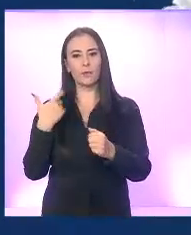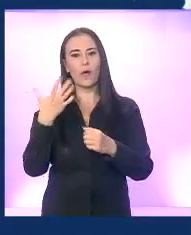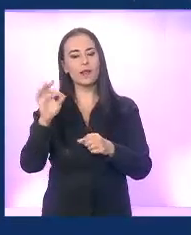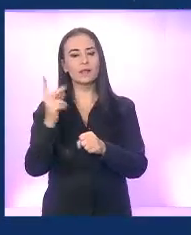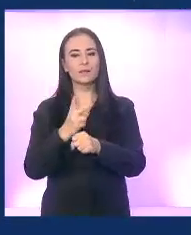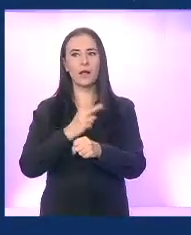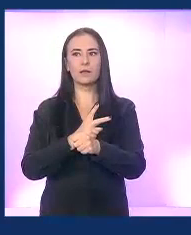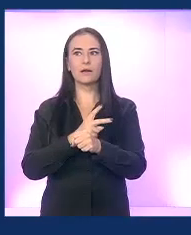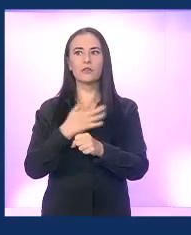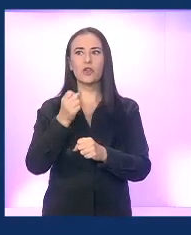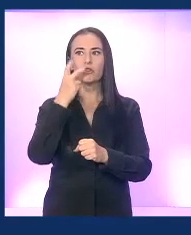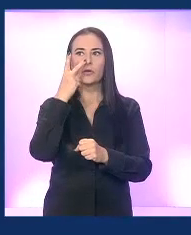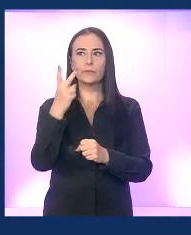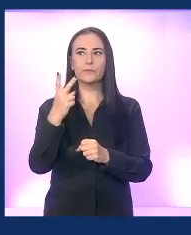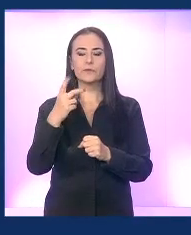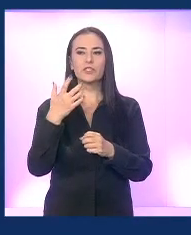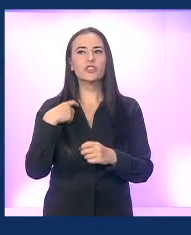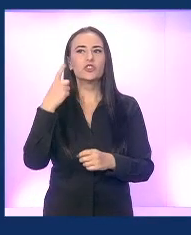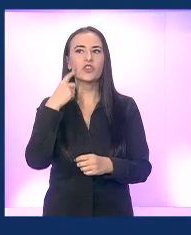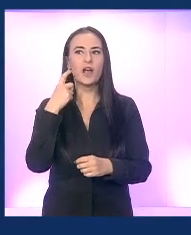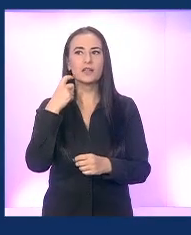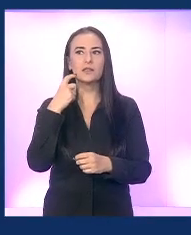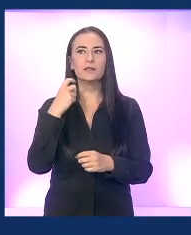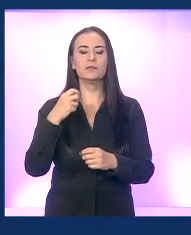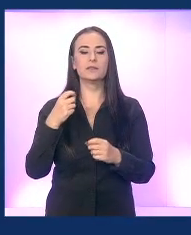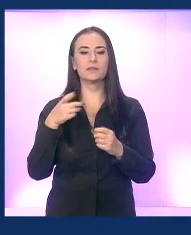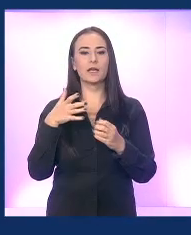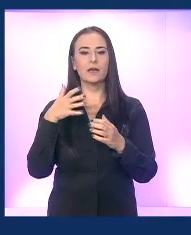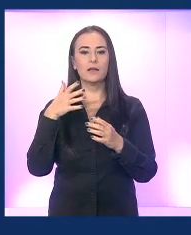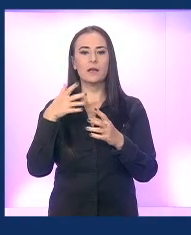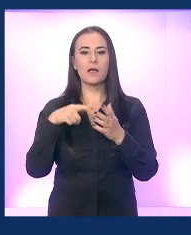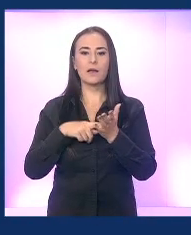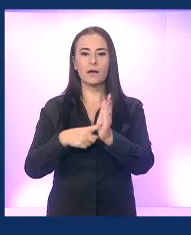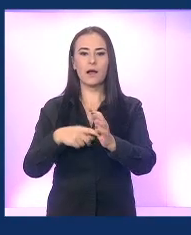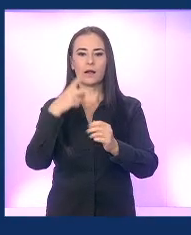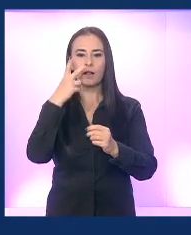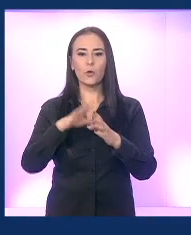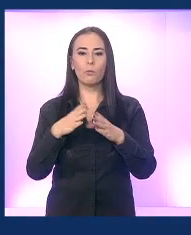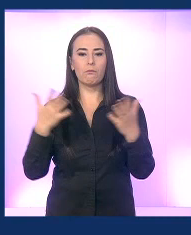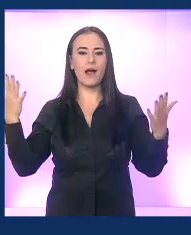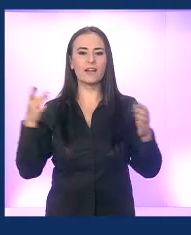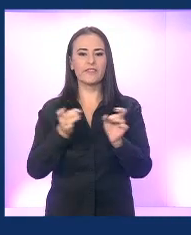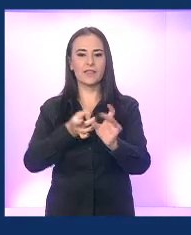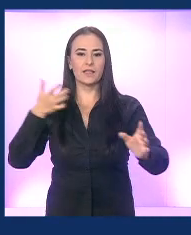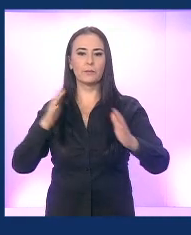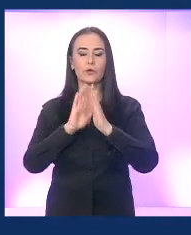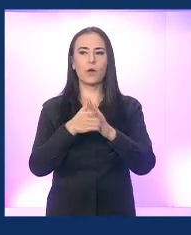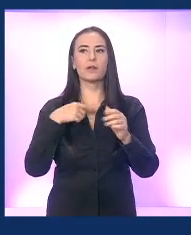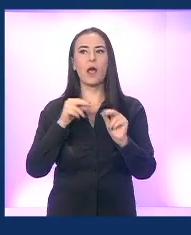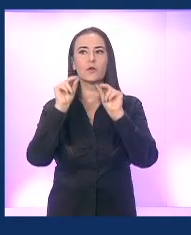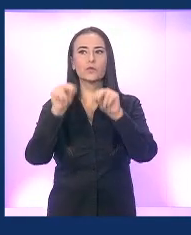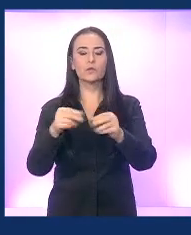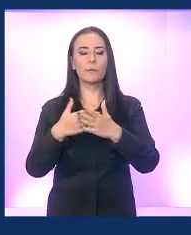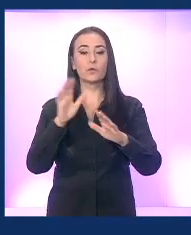state, în timp ce alte state încearcă să își creeze linii de mare viteză. România încă speră să ajungă măcar